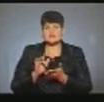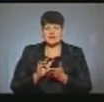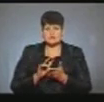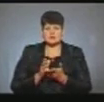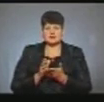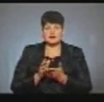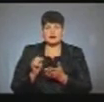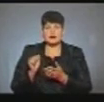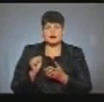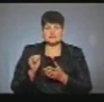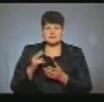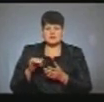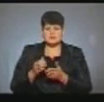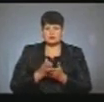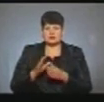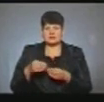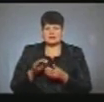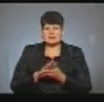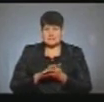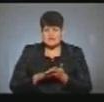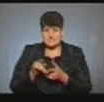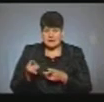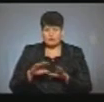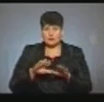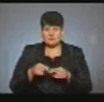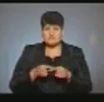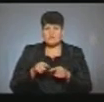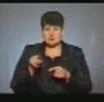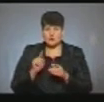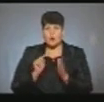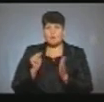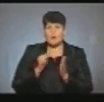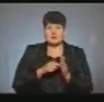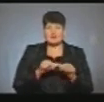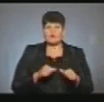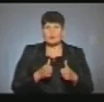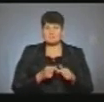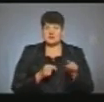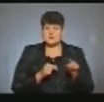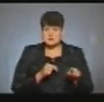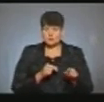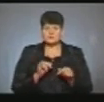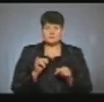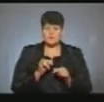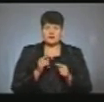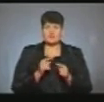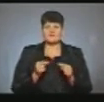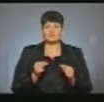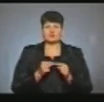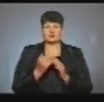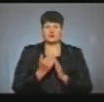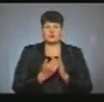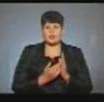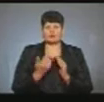заяву. І таким чином ця заява після цього попаде в комісію. І відповідно до порядку